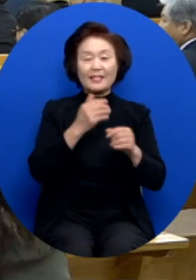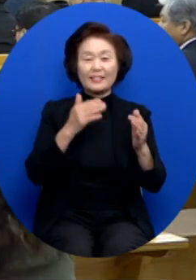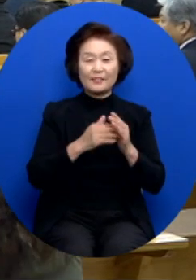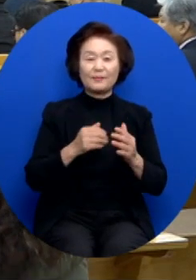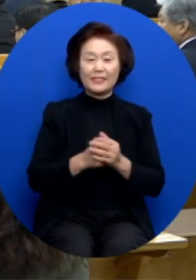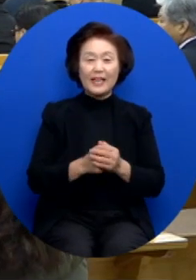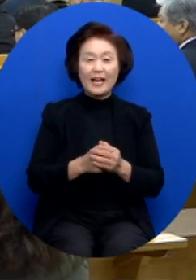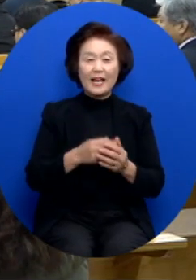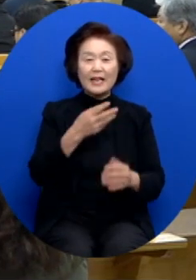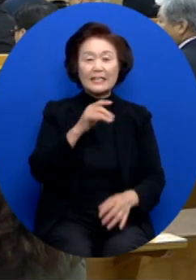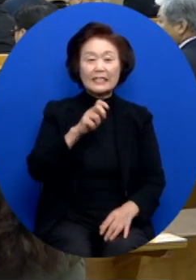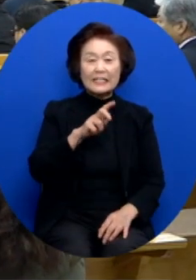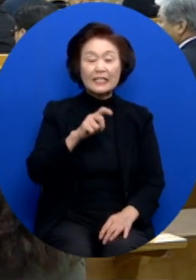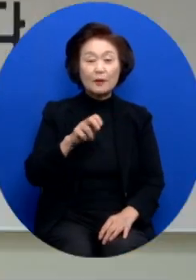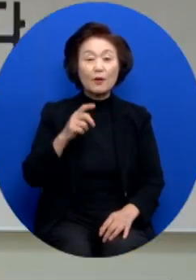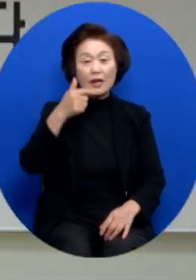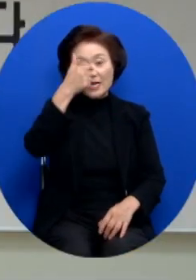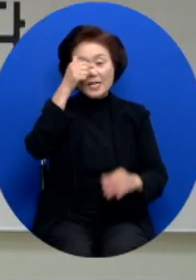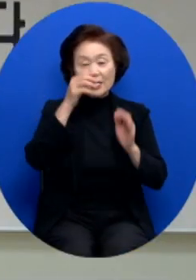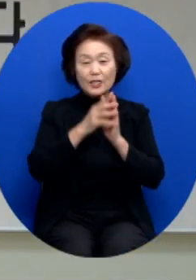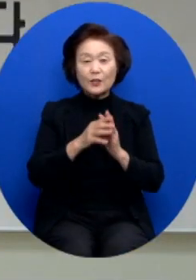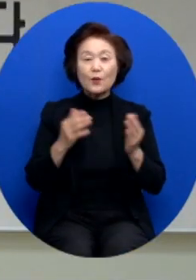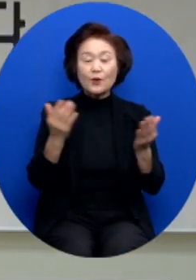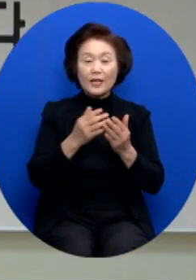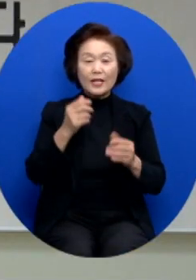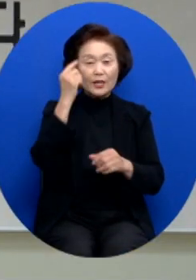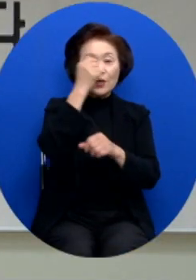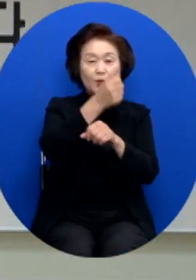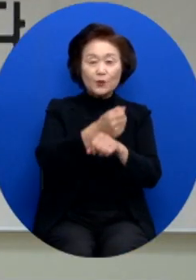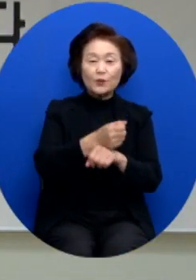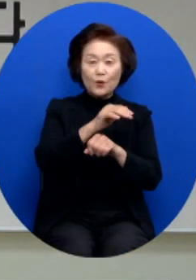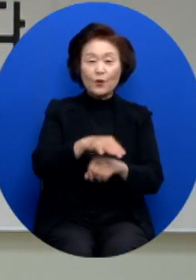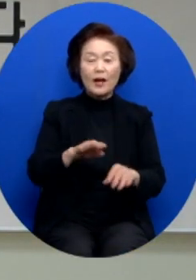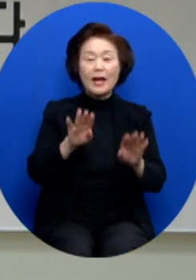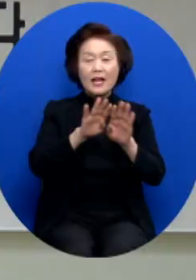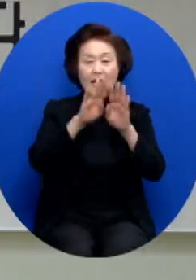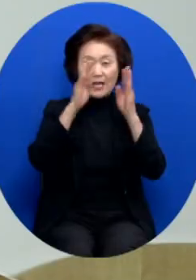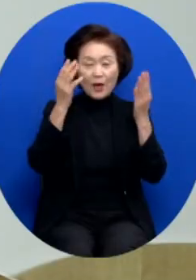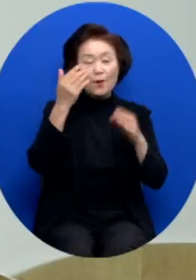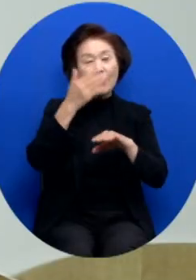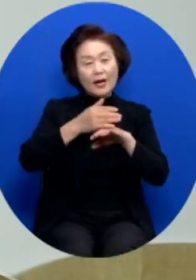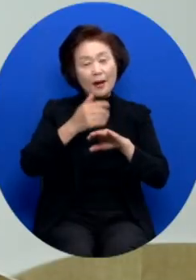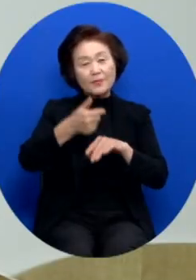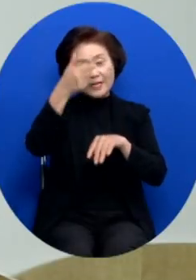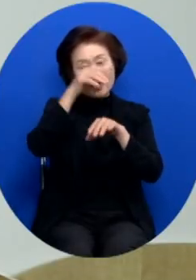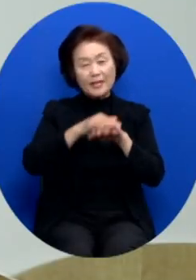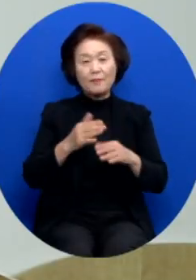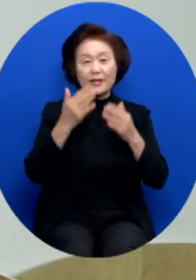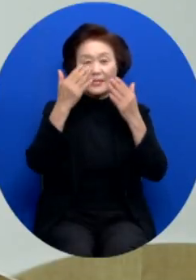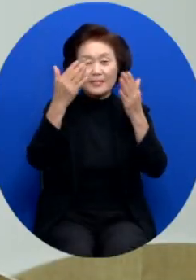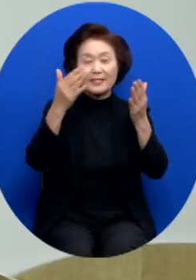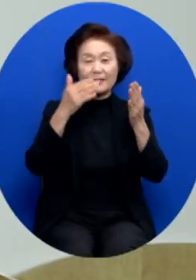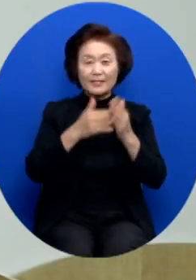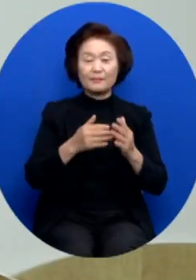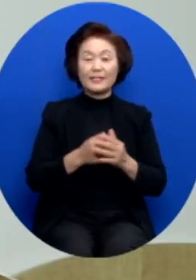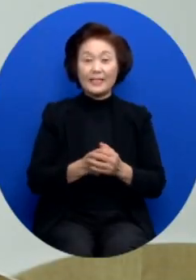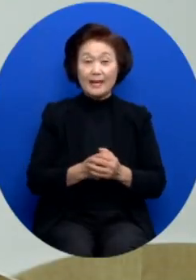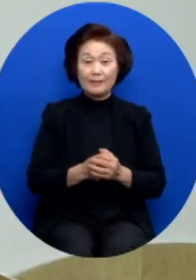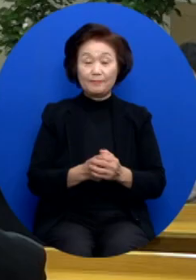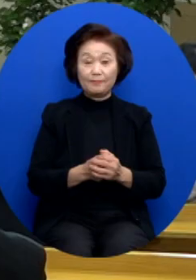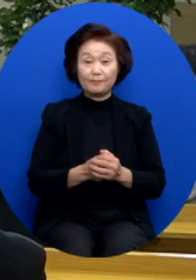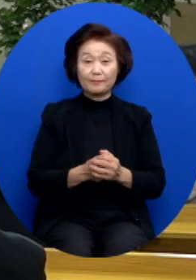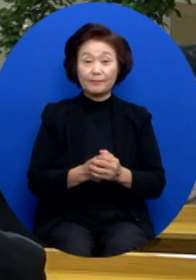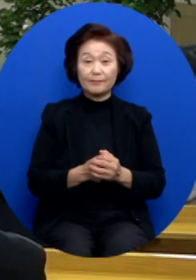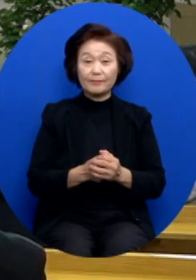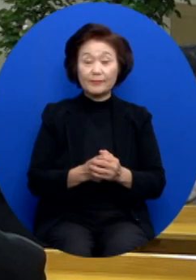리디머 기도사역연구소가 개원 감사 예배를 드렸습니다. 리디머 기도사역연구소장 유화정 목사의 사회로 시작된